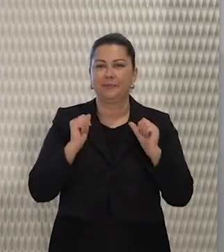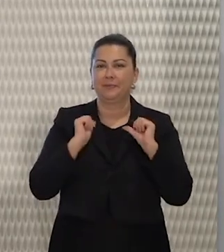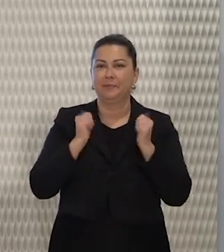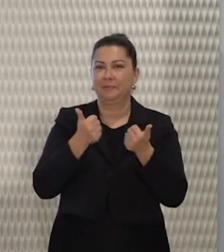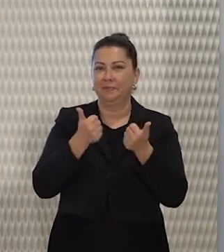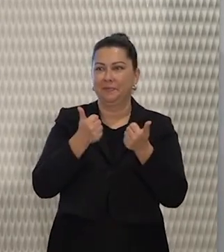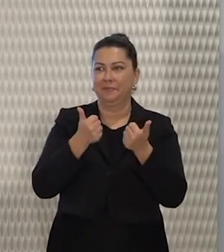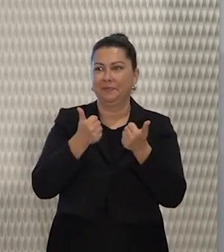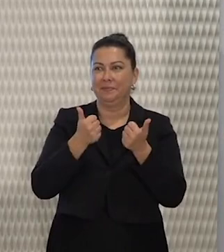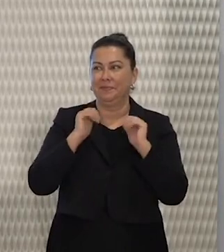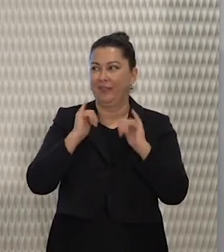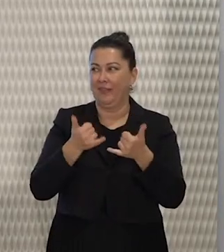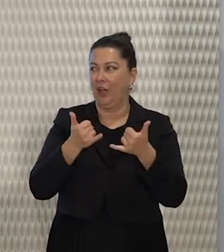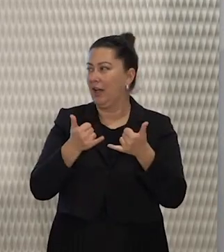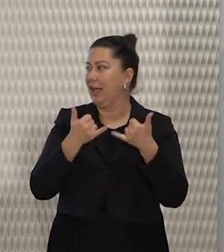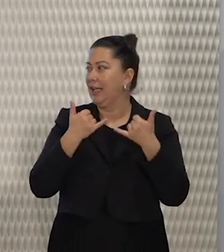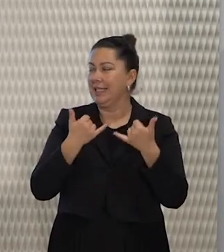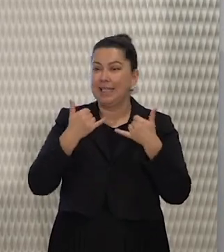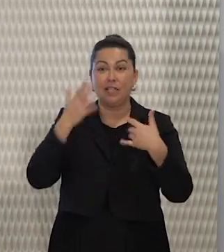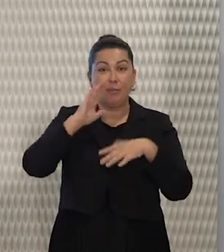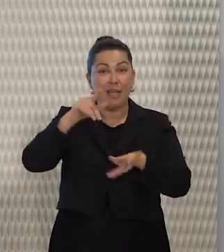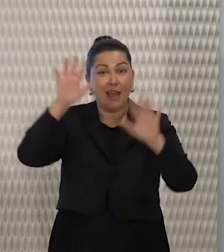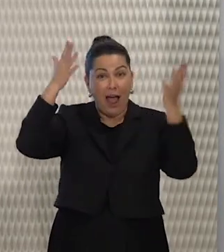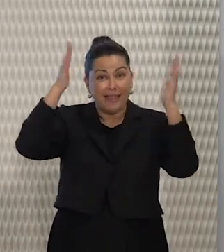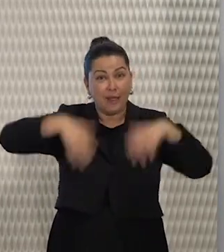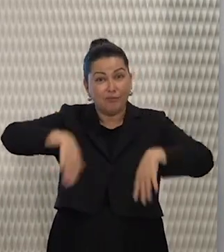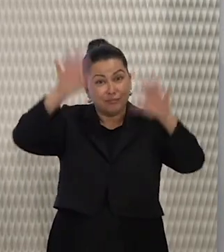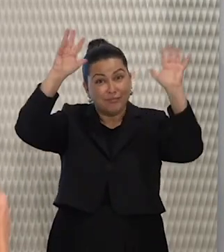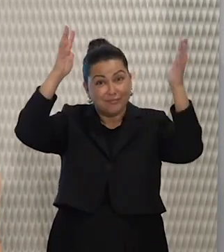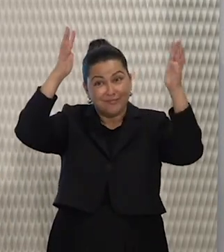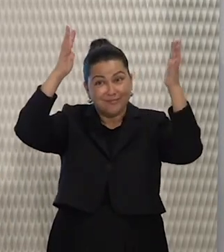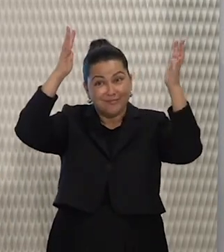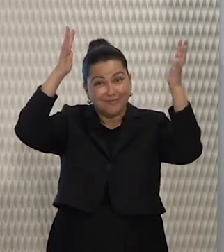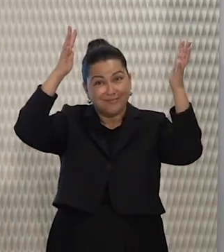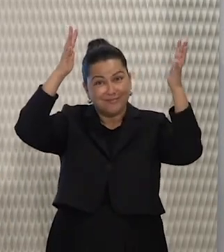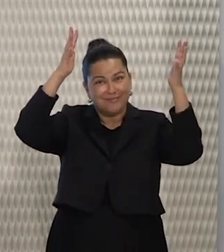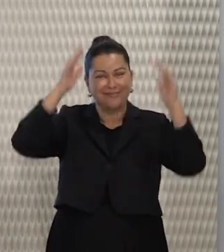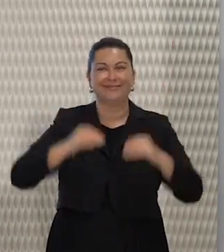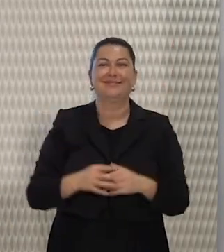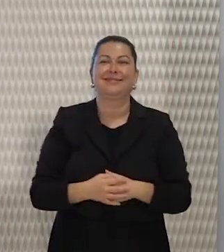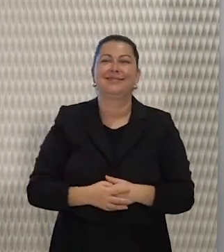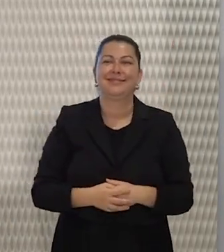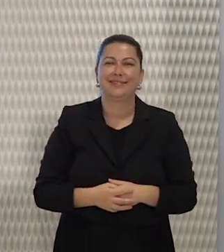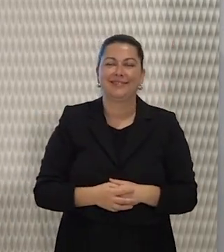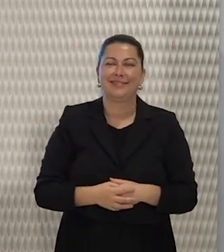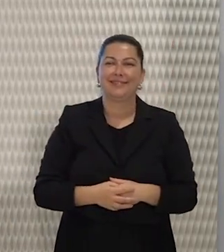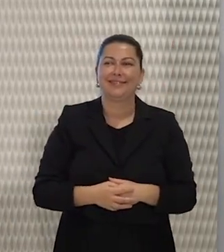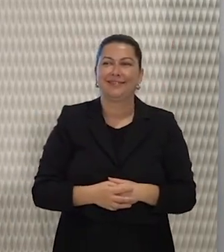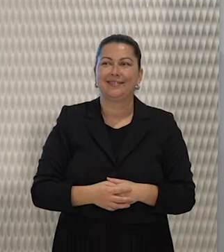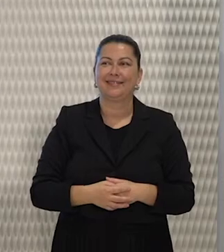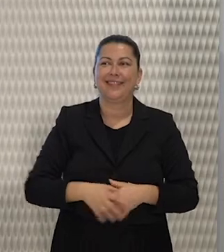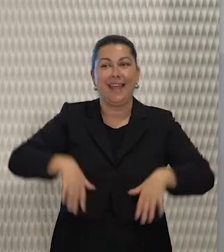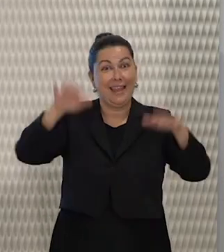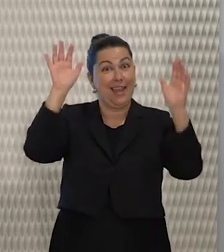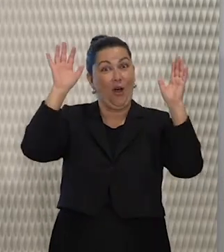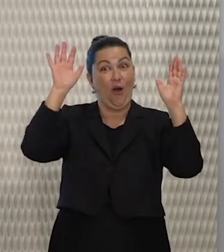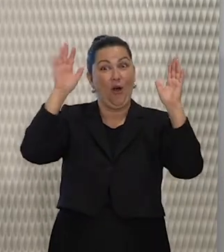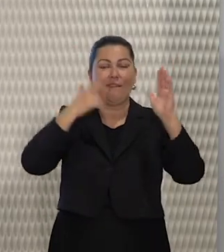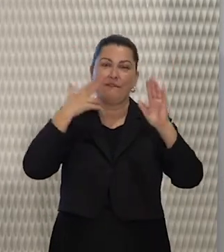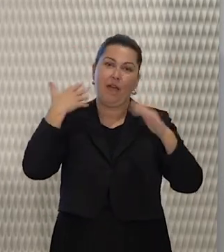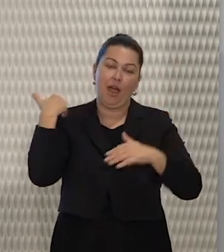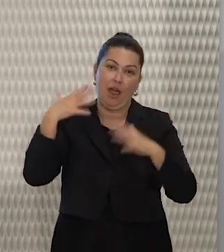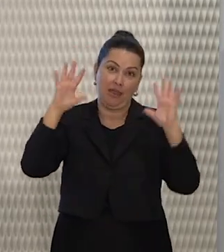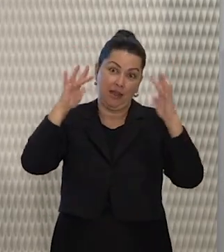Hervorragend. Naja, und jetzt gilt es nur noch, dass Sie Ihre Hände heben. Für Liam. Hände hoch. Hände hoch, genau.